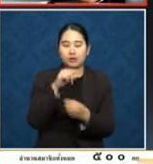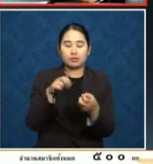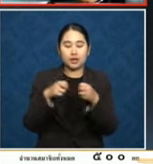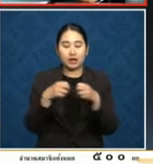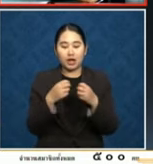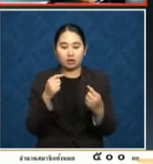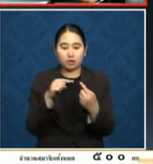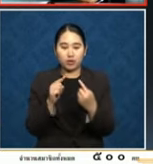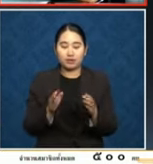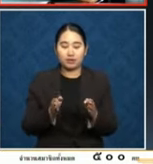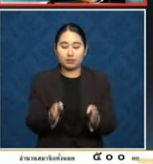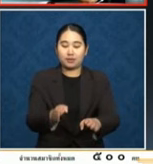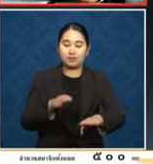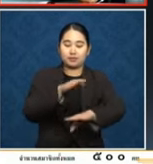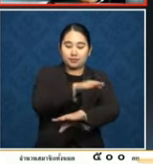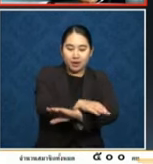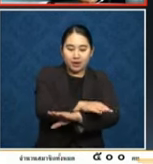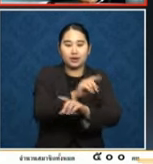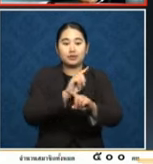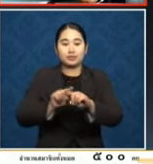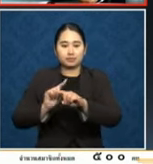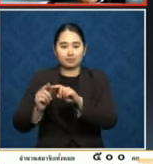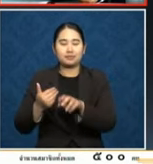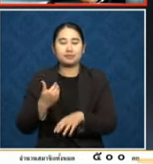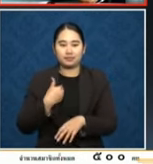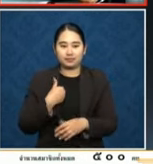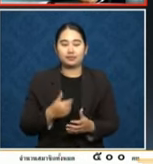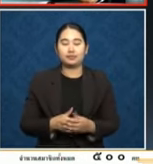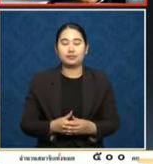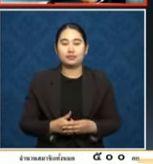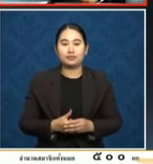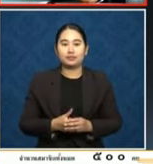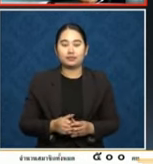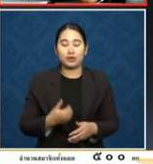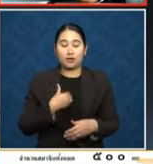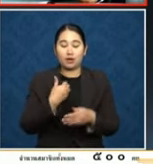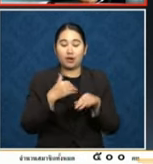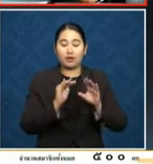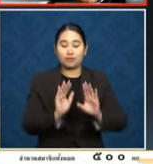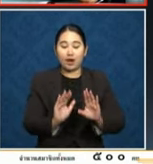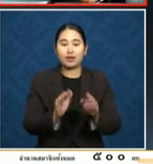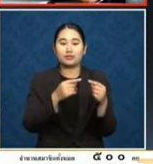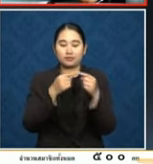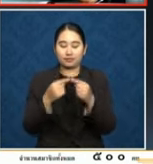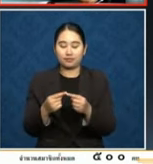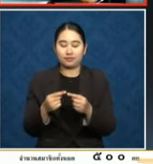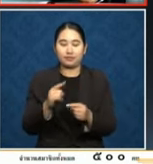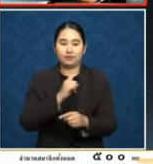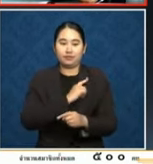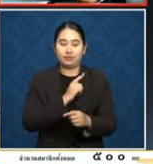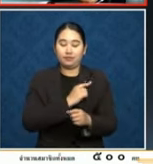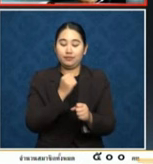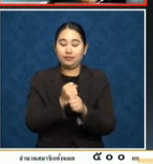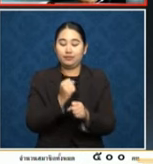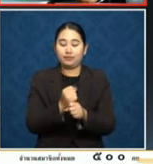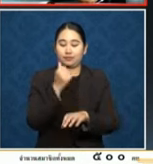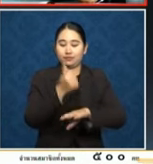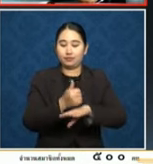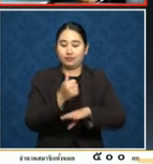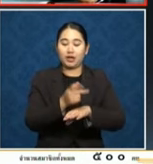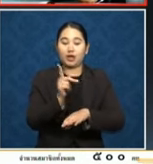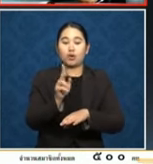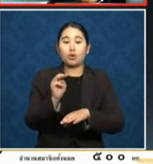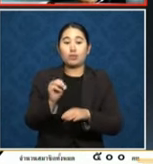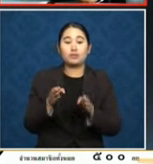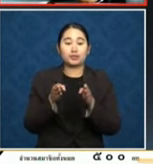านตามทางแยกทางร่วมตลอดเส้นทางกระผมจึงฝากท่านประธานสภาถึงอธิบดีกรมทางหลวงเพื่อดำเนิน